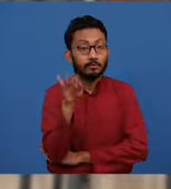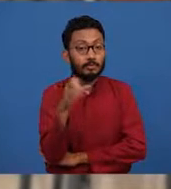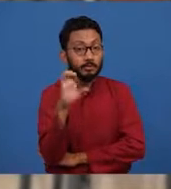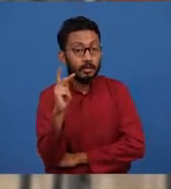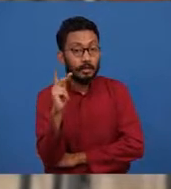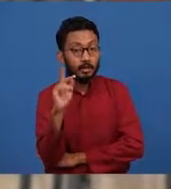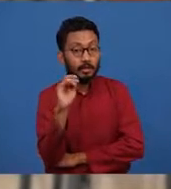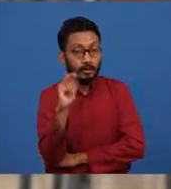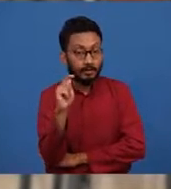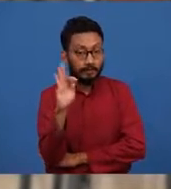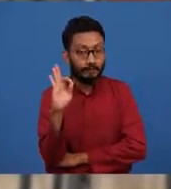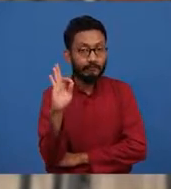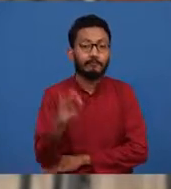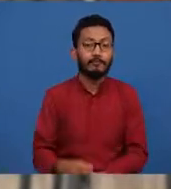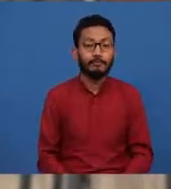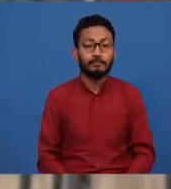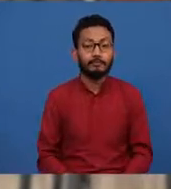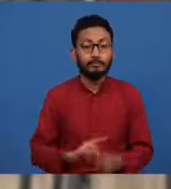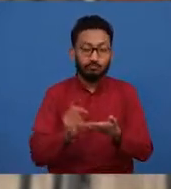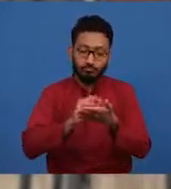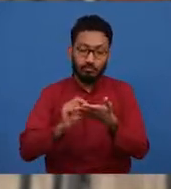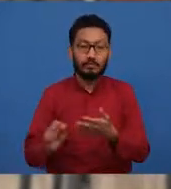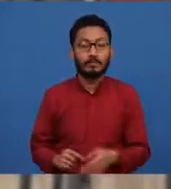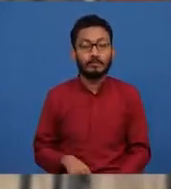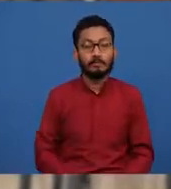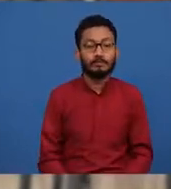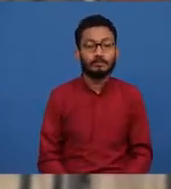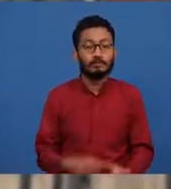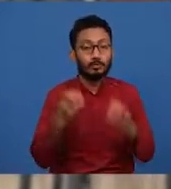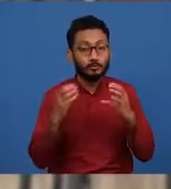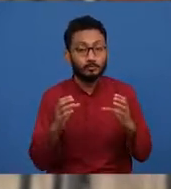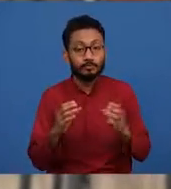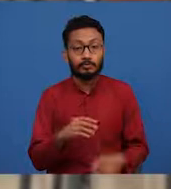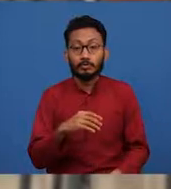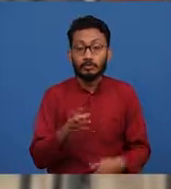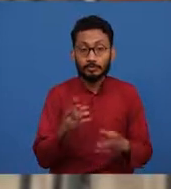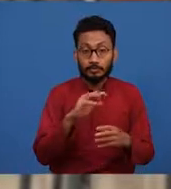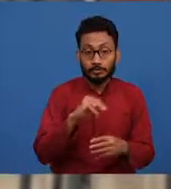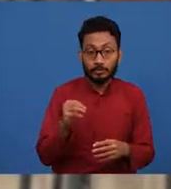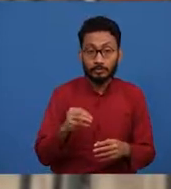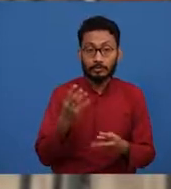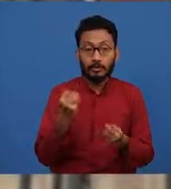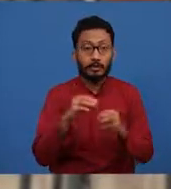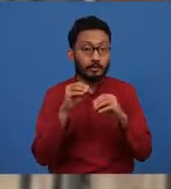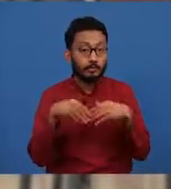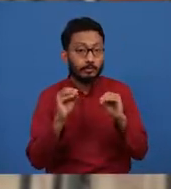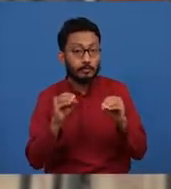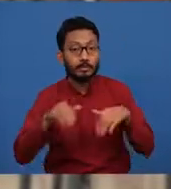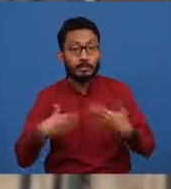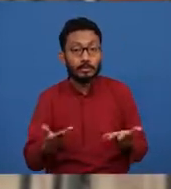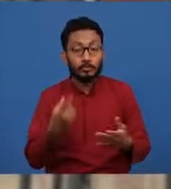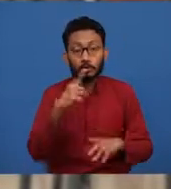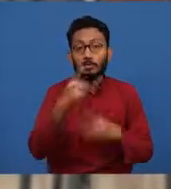Namun begitu murid-murid, hari ini Cikgu Ros nak ajar bagaimana untuk